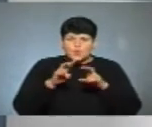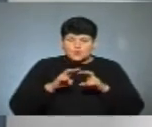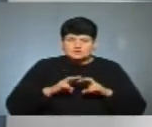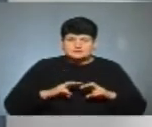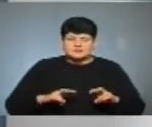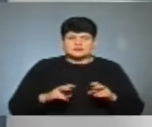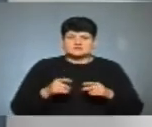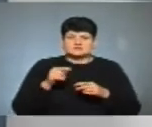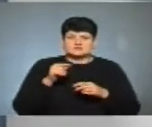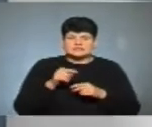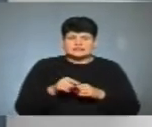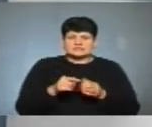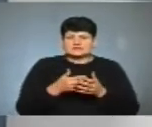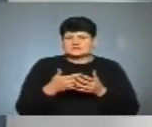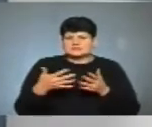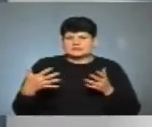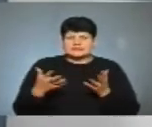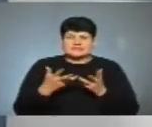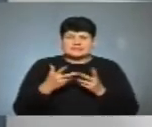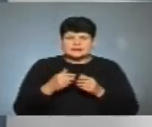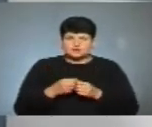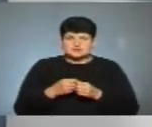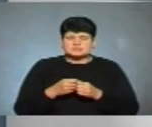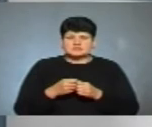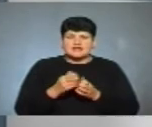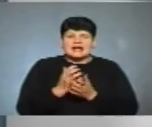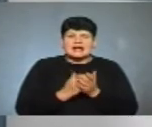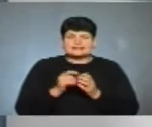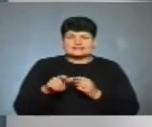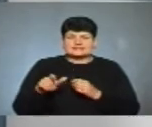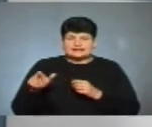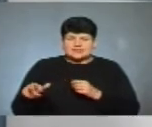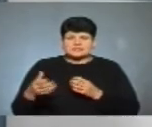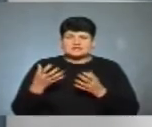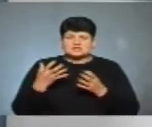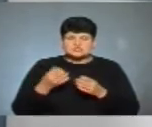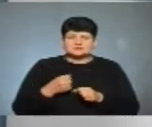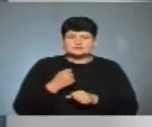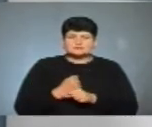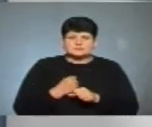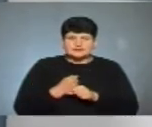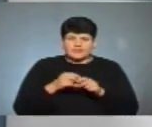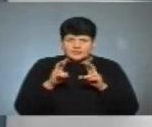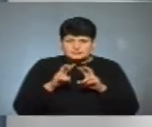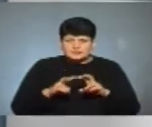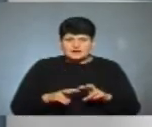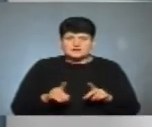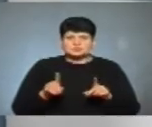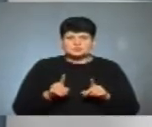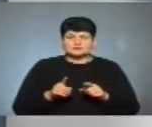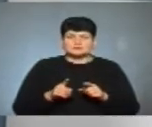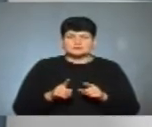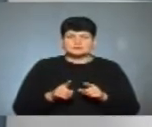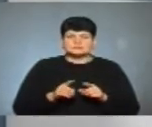розібратися в такій численній кількості кандидатів і ще й здійснити аналіз, щоб